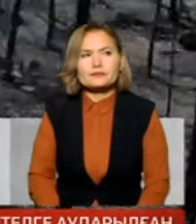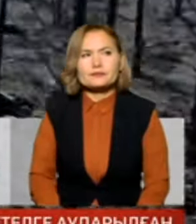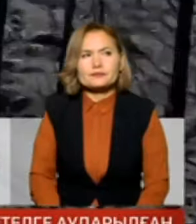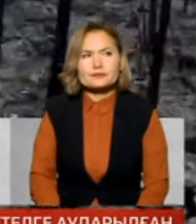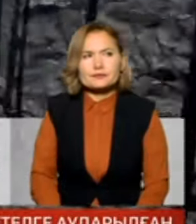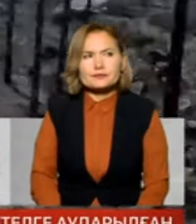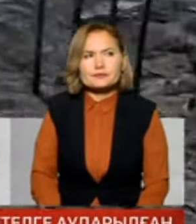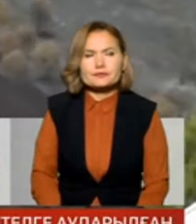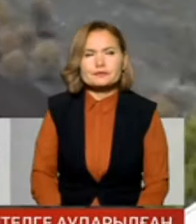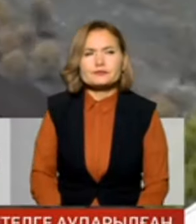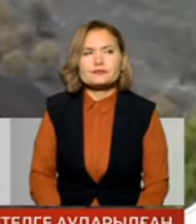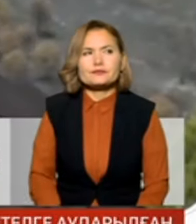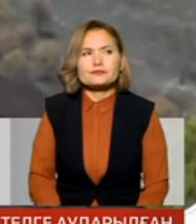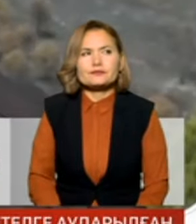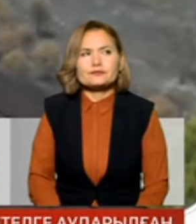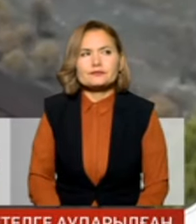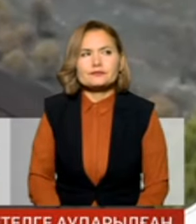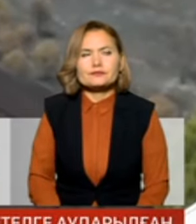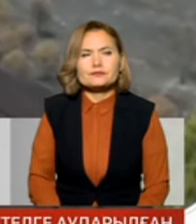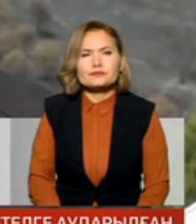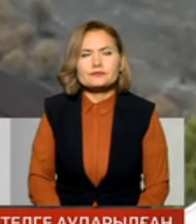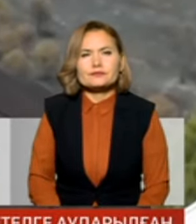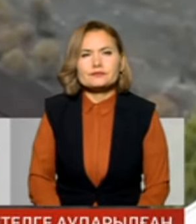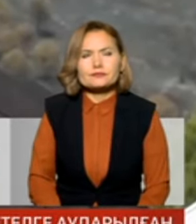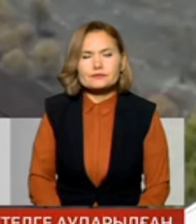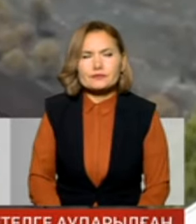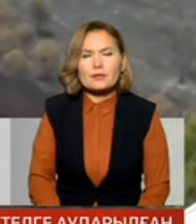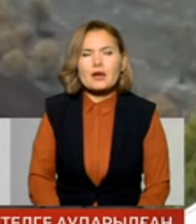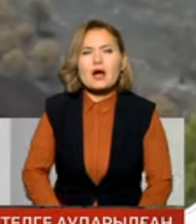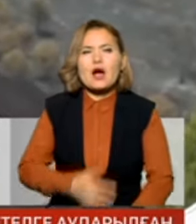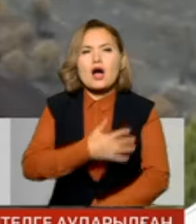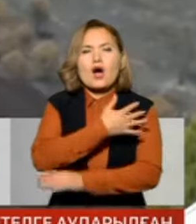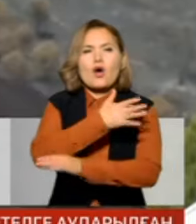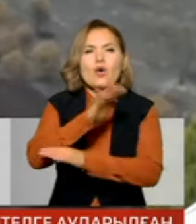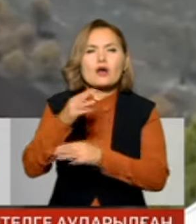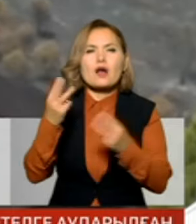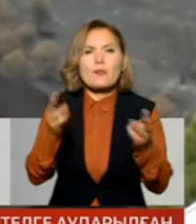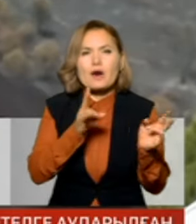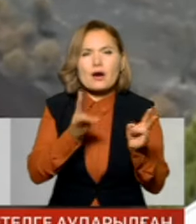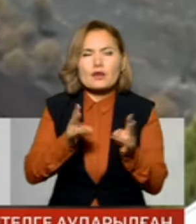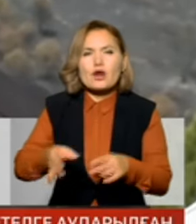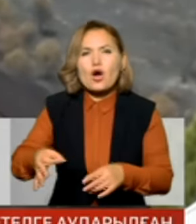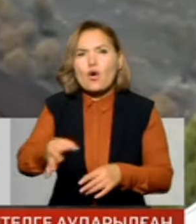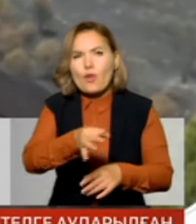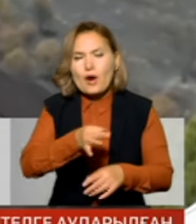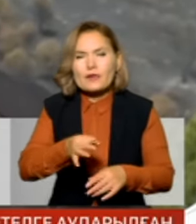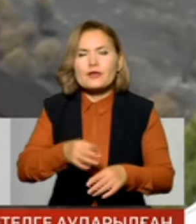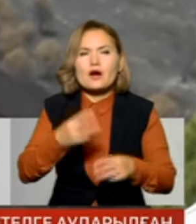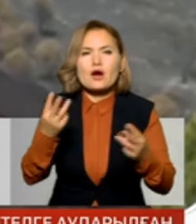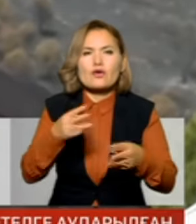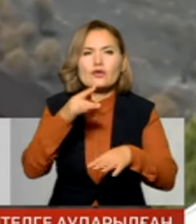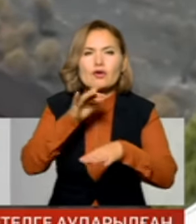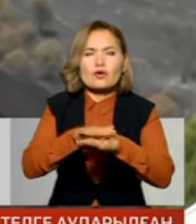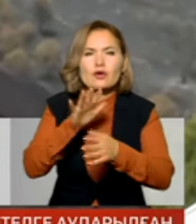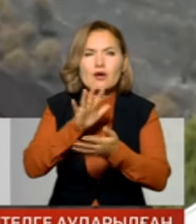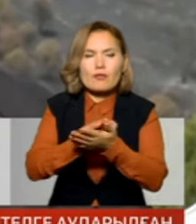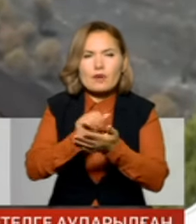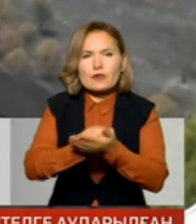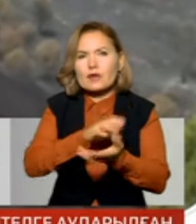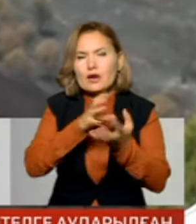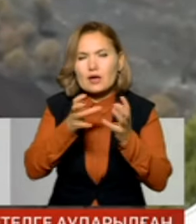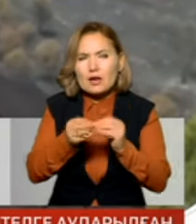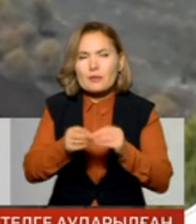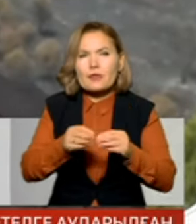Бүйік өлшекли орман янгынларыны яшадық. Орман өртінен зардап шеккен облыстарымызда от шалған ғимараттарды анықтау,